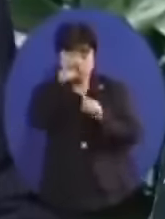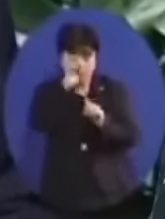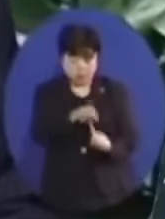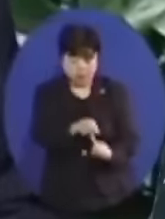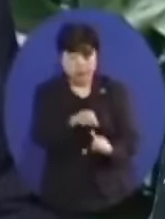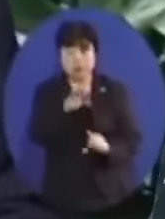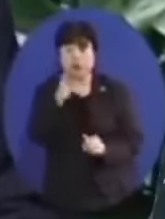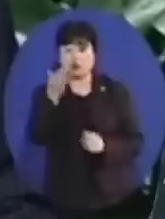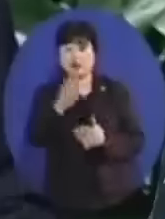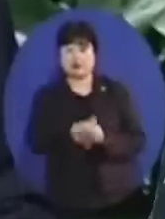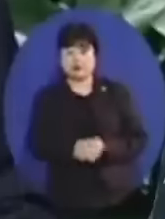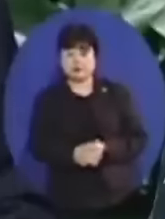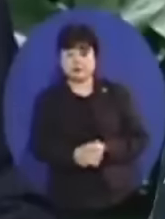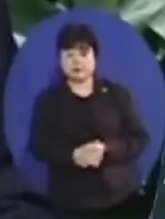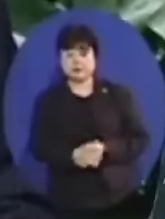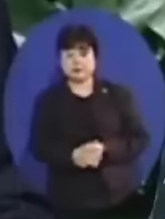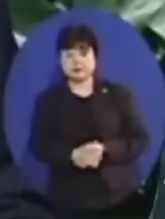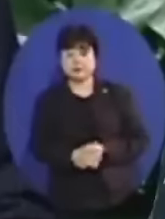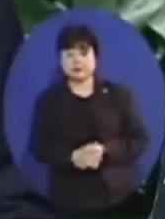사로잡혔느니라.